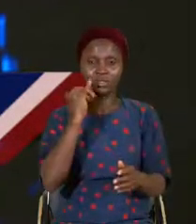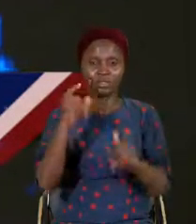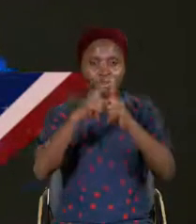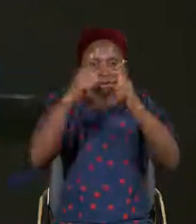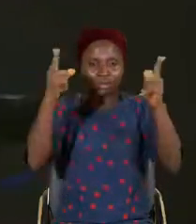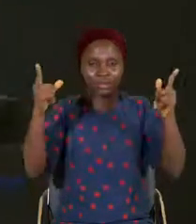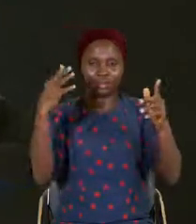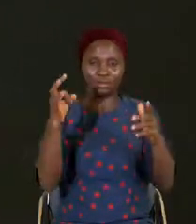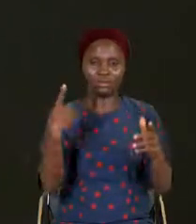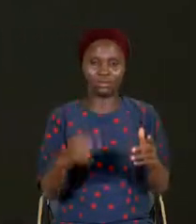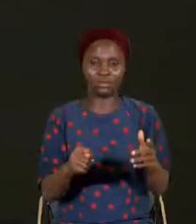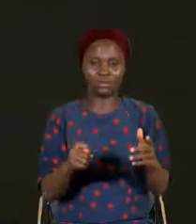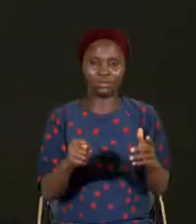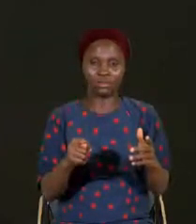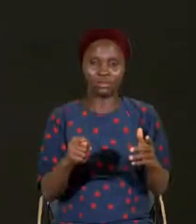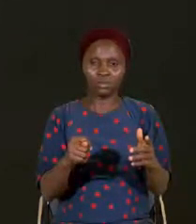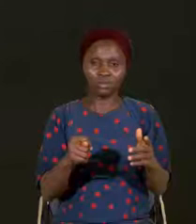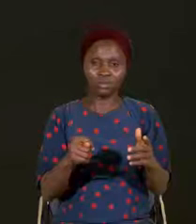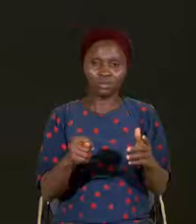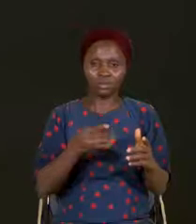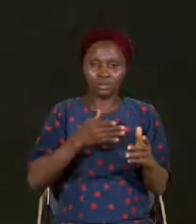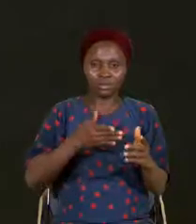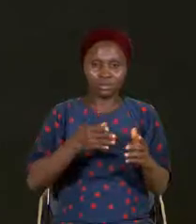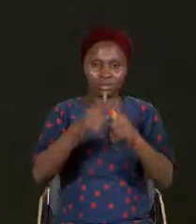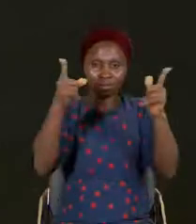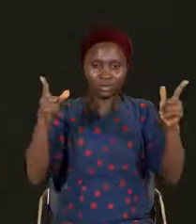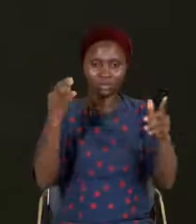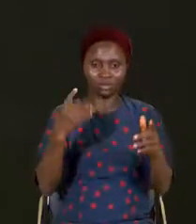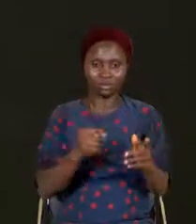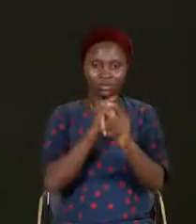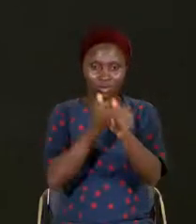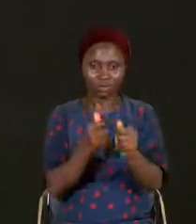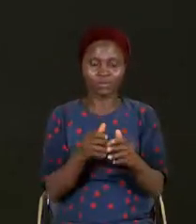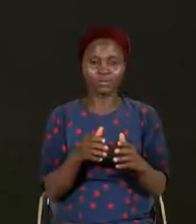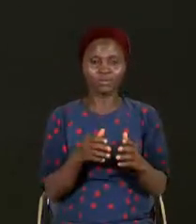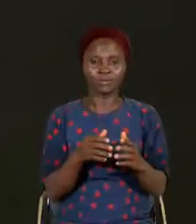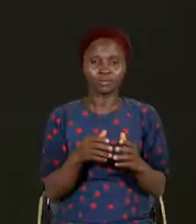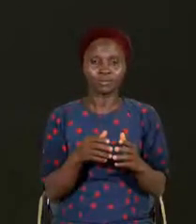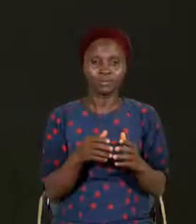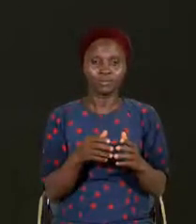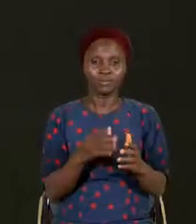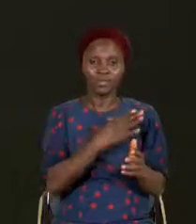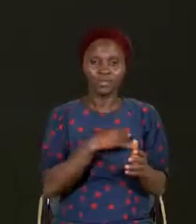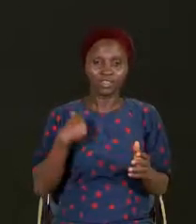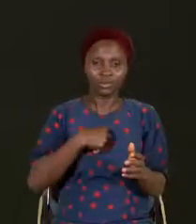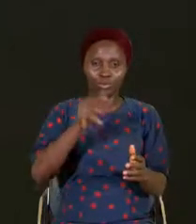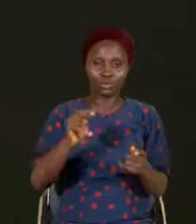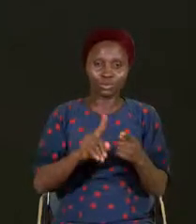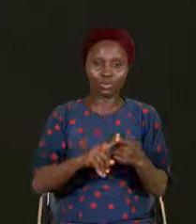dons. Il s'agit là d'un don essentiel, nécessaire et indispensable. Et nous